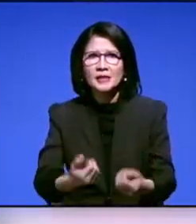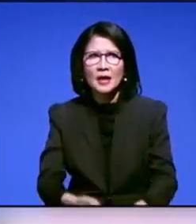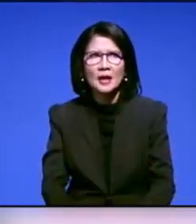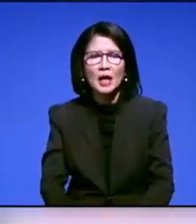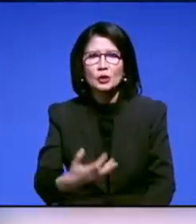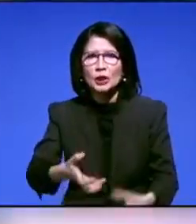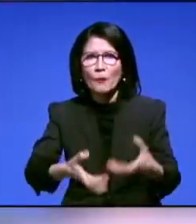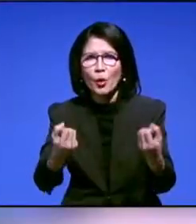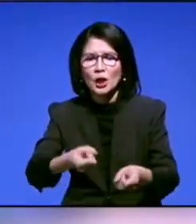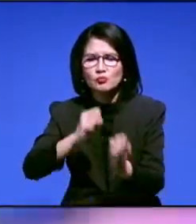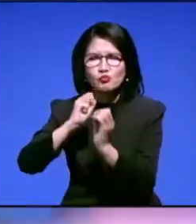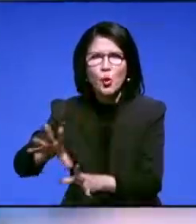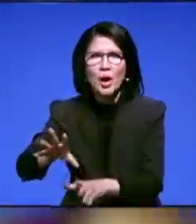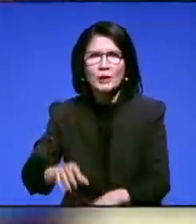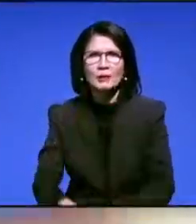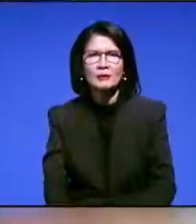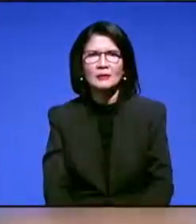kita buang ke tong sampah.